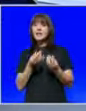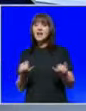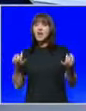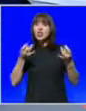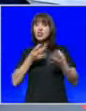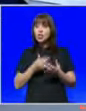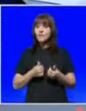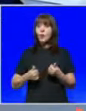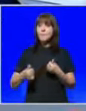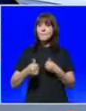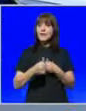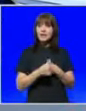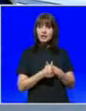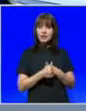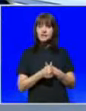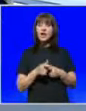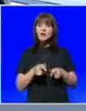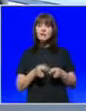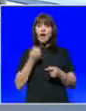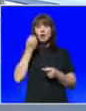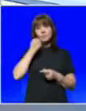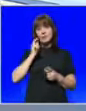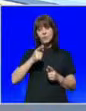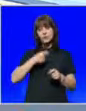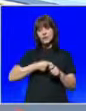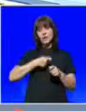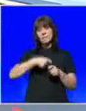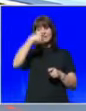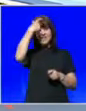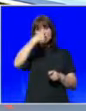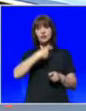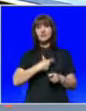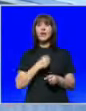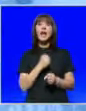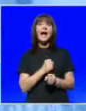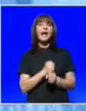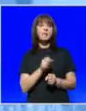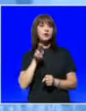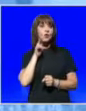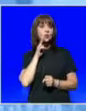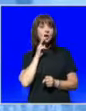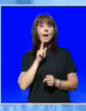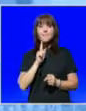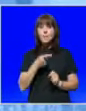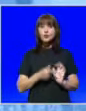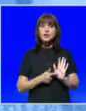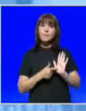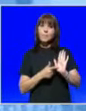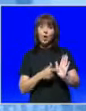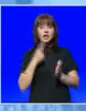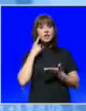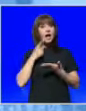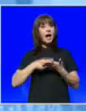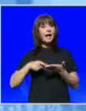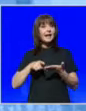че изкуственият интелект много добре може да индивидуализира и персонализира работата на всеки учител, защото той може да му покаже грешките на всеки